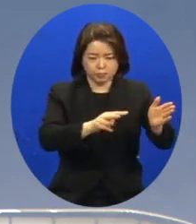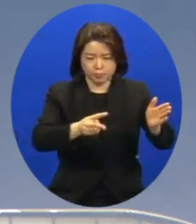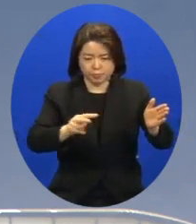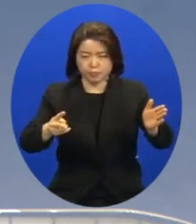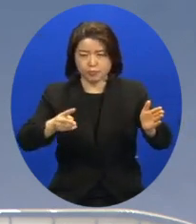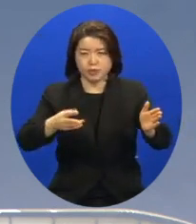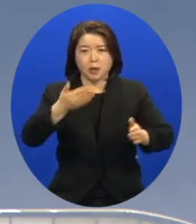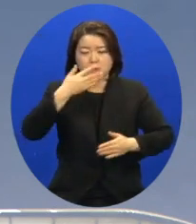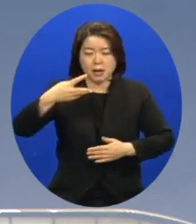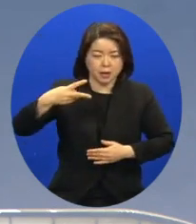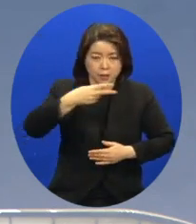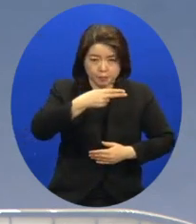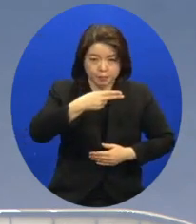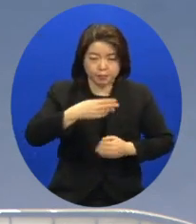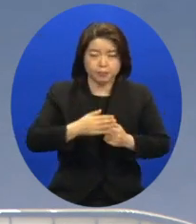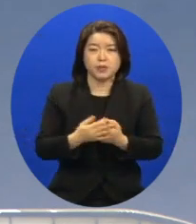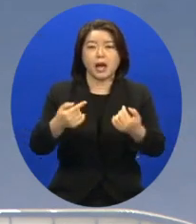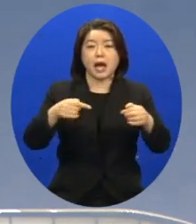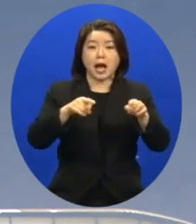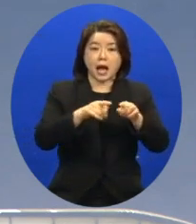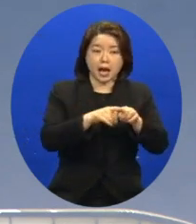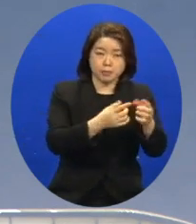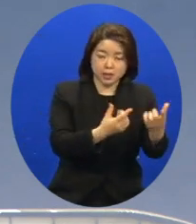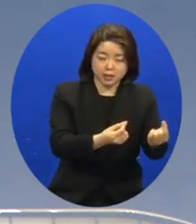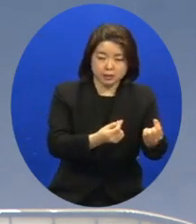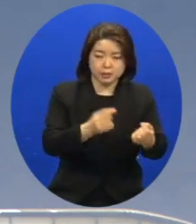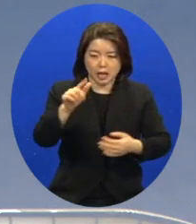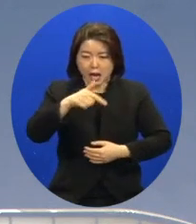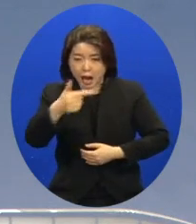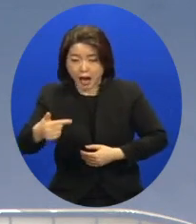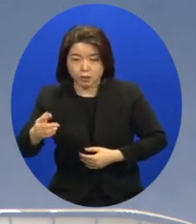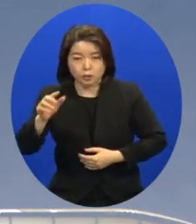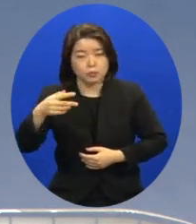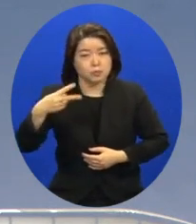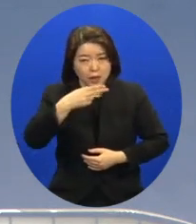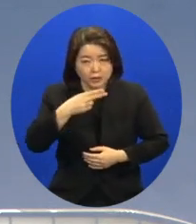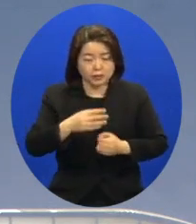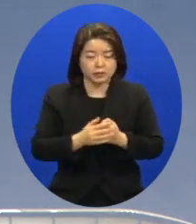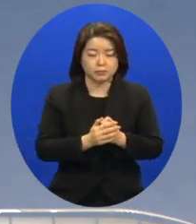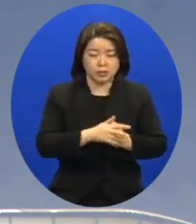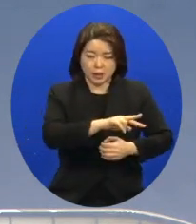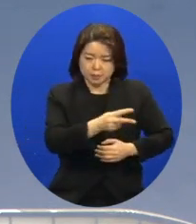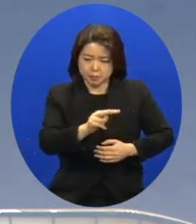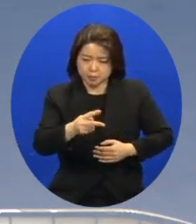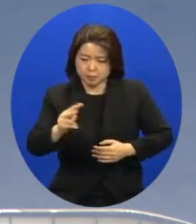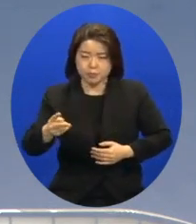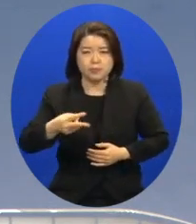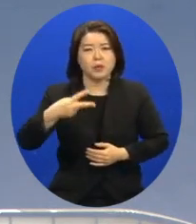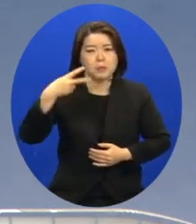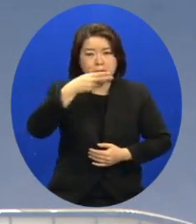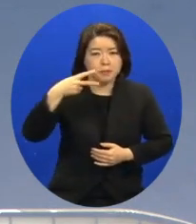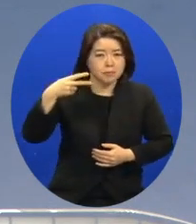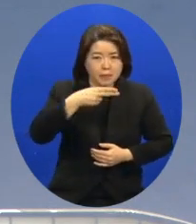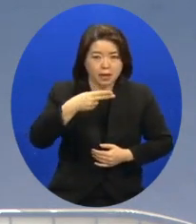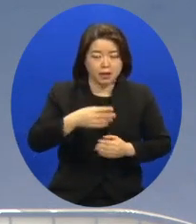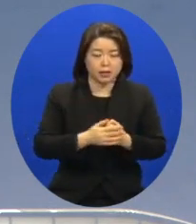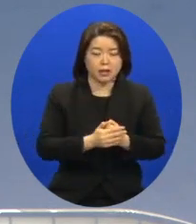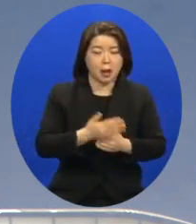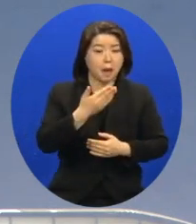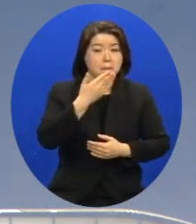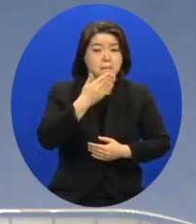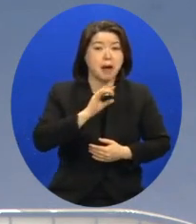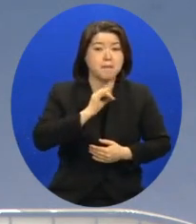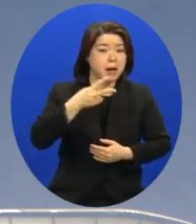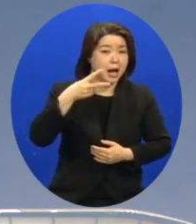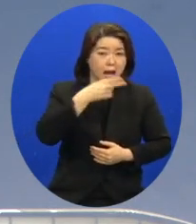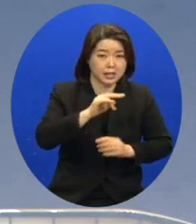기도를, 한 끼 금식을 하든 하루를 금식을 하든 릴레이 금식하면서 그냥 밥만 굶는 것이